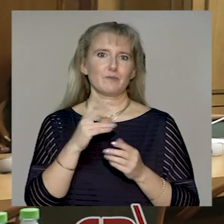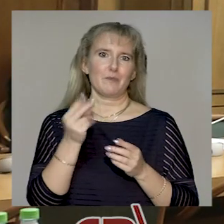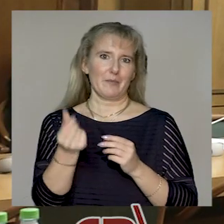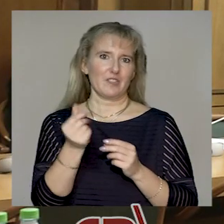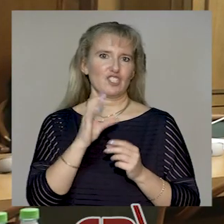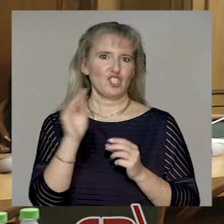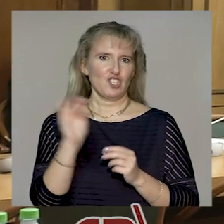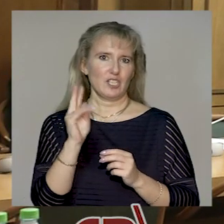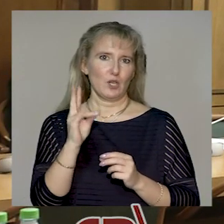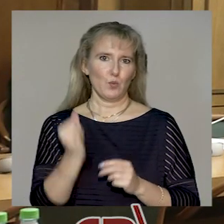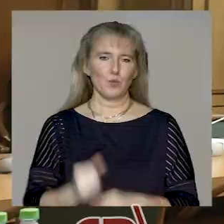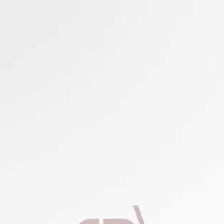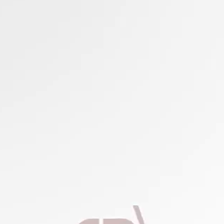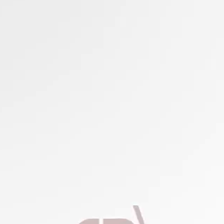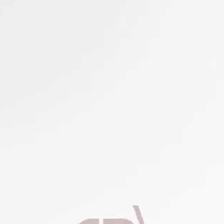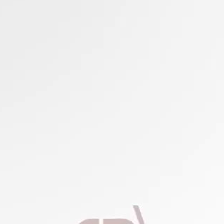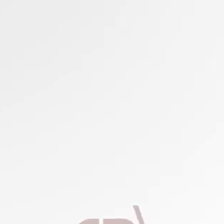просроченные платежи за ЖКУ.